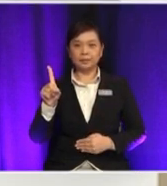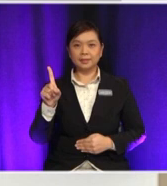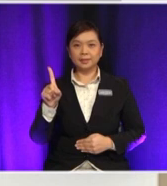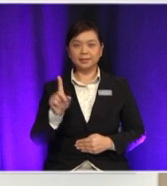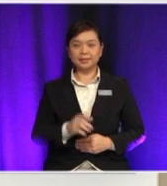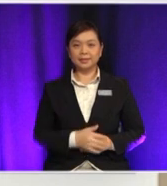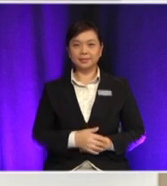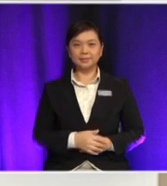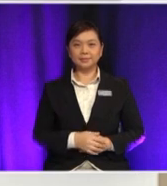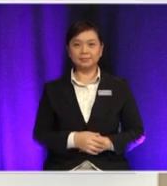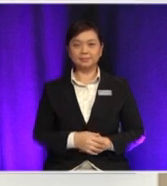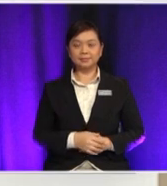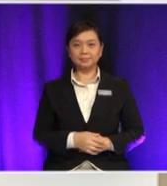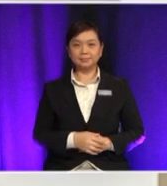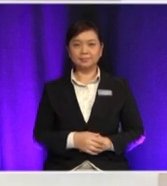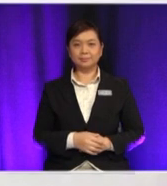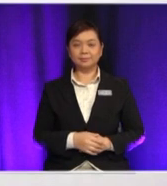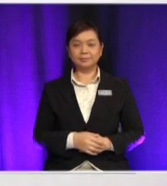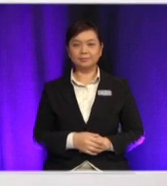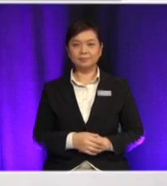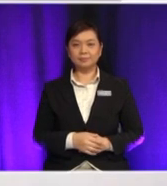Kris na